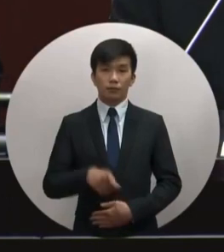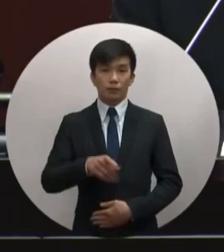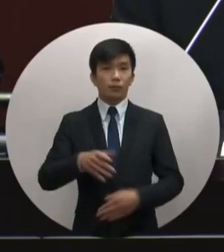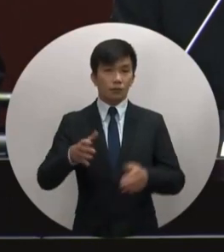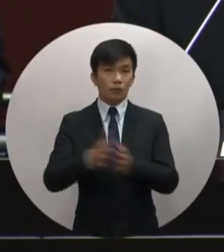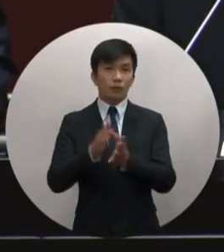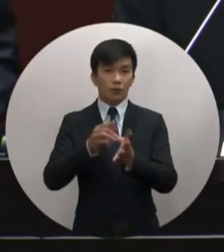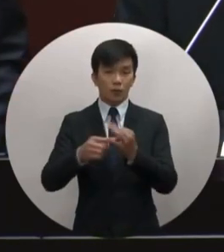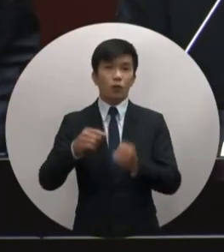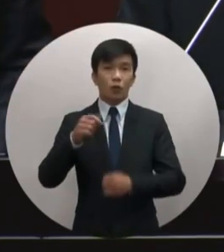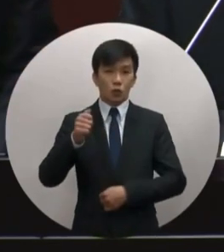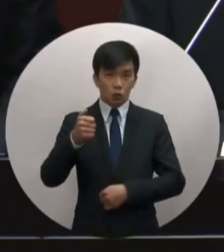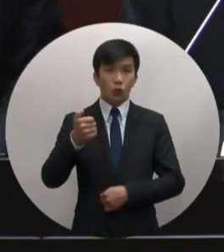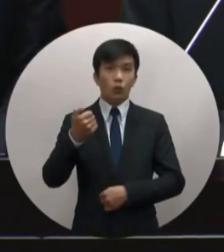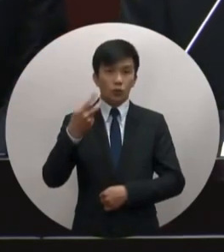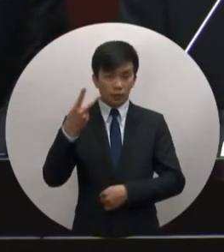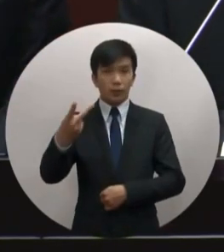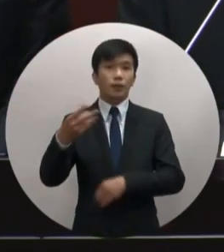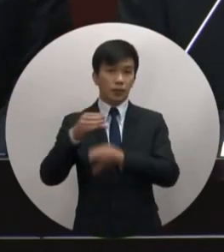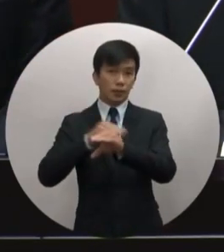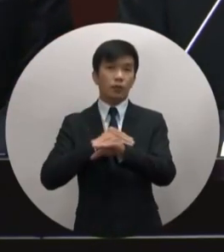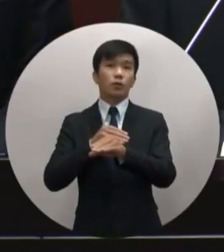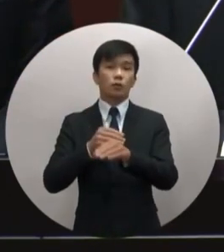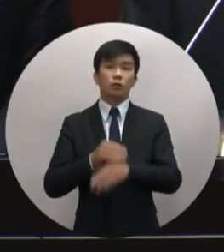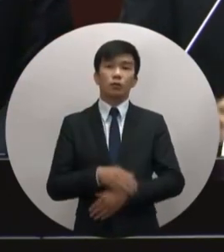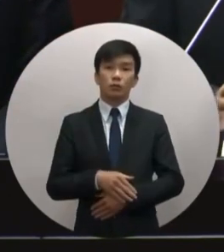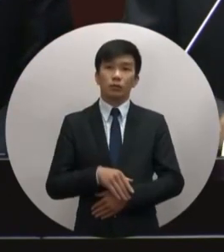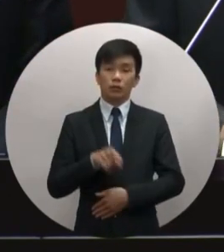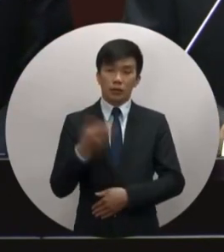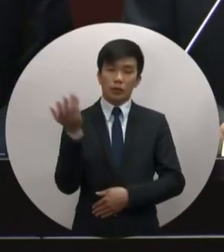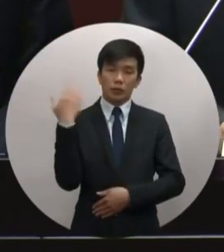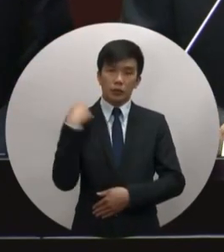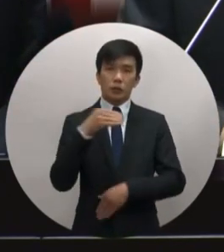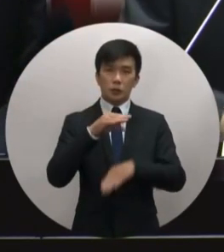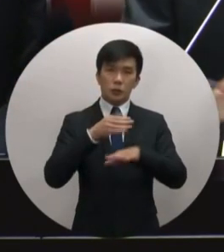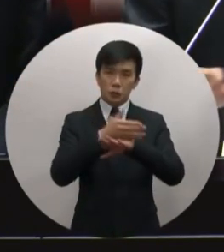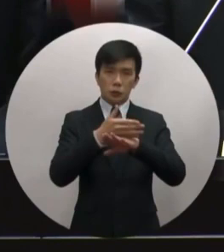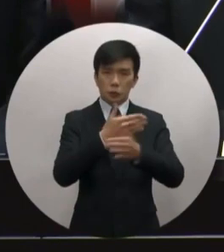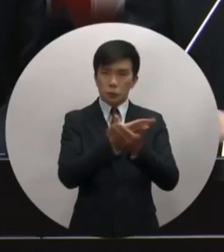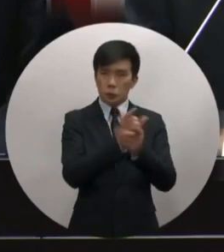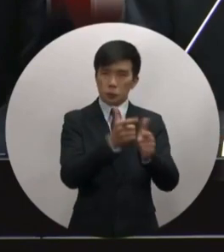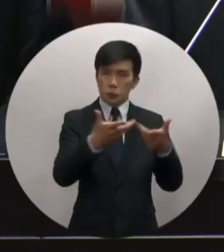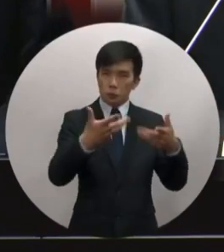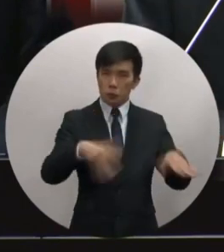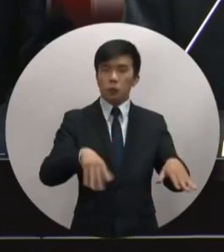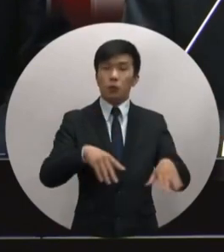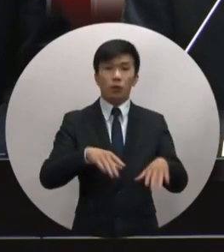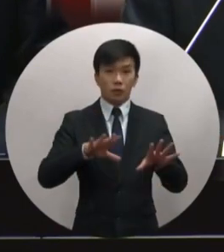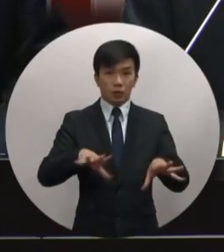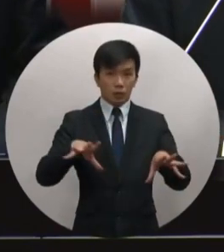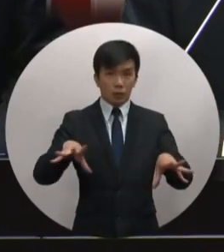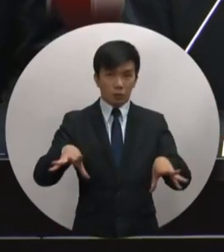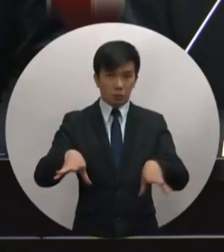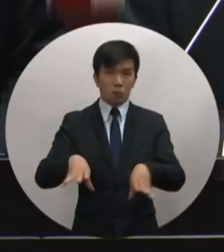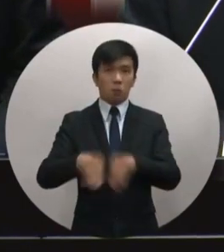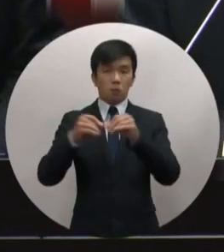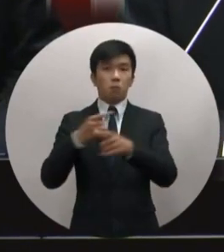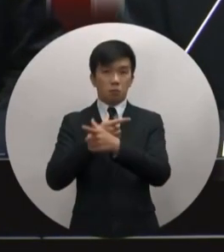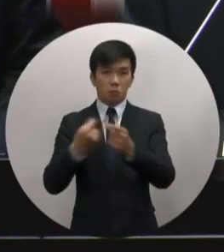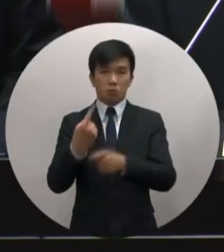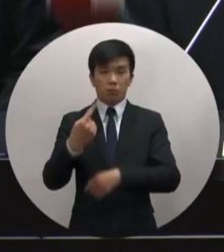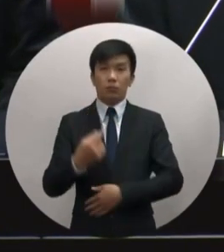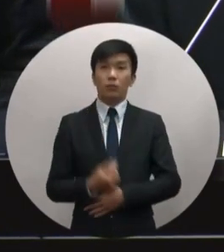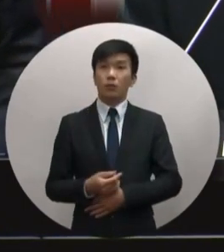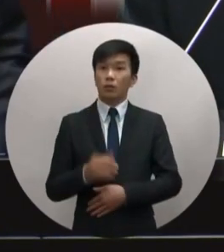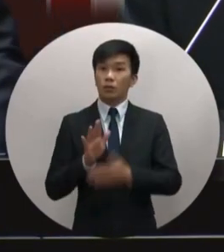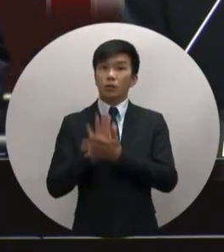52列520輛因為以前車種很多我們現在慢慢把它統一所以未來整個在調度上還有